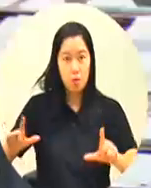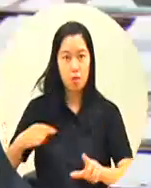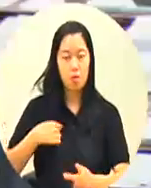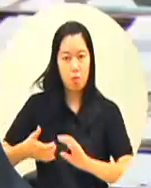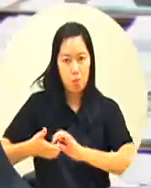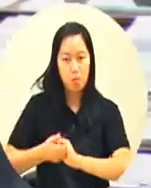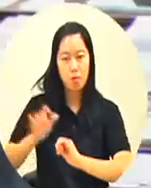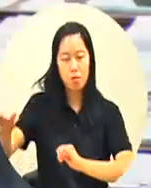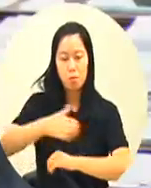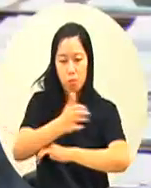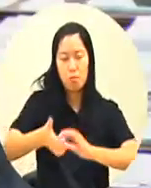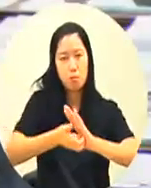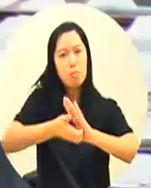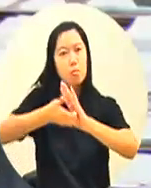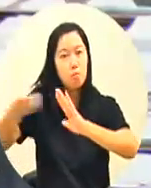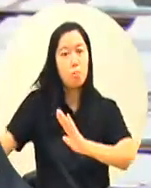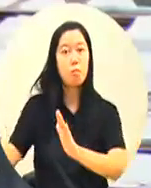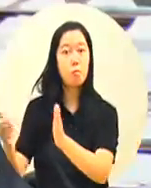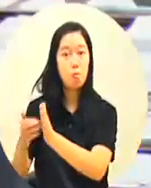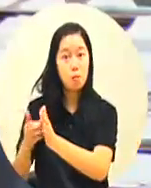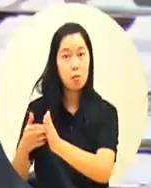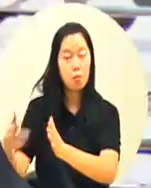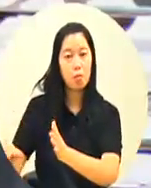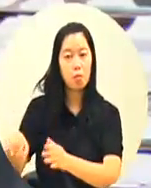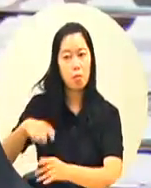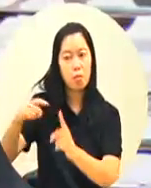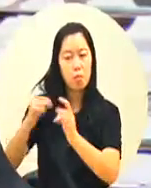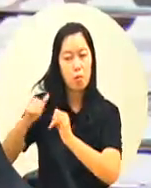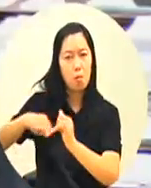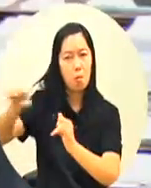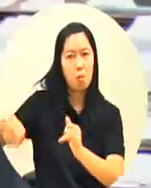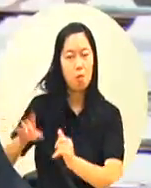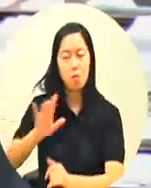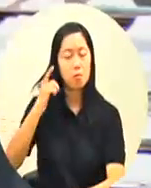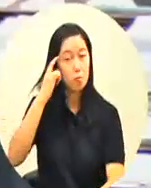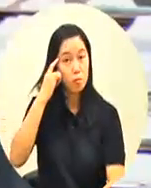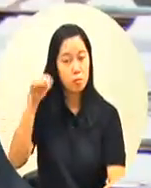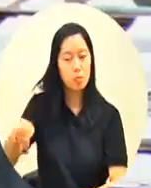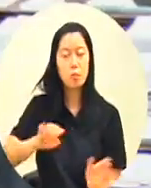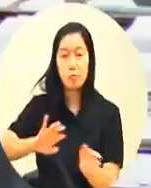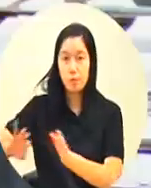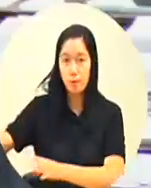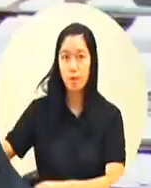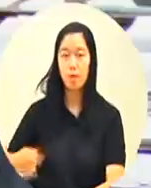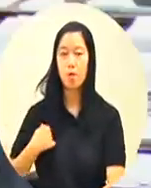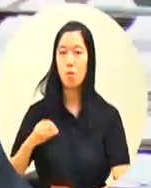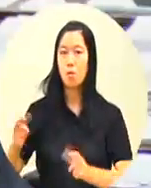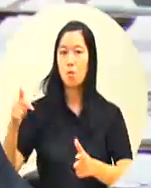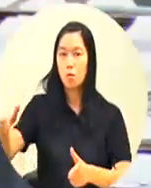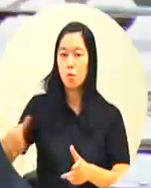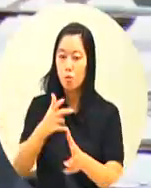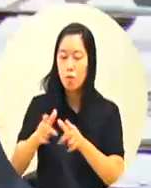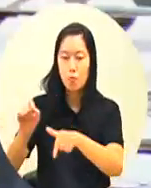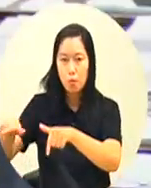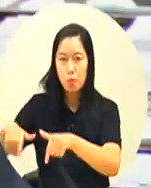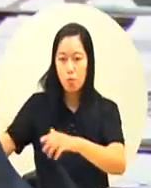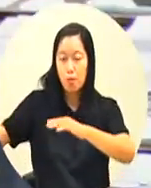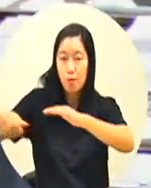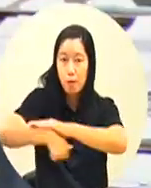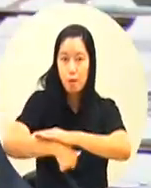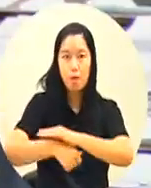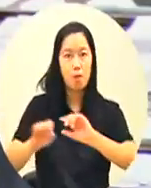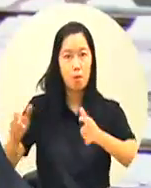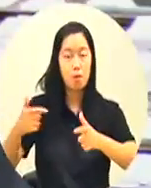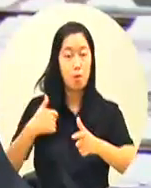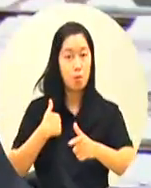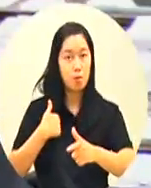迁村，当然如果他们不想迁村那是另外一回事，但是我们不是因为某一个产业要进去所以我